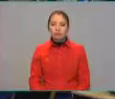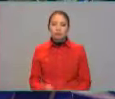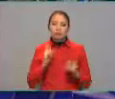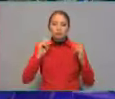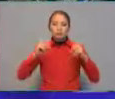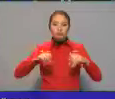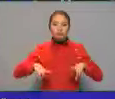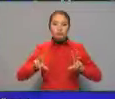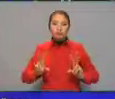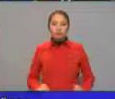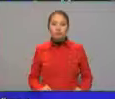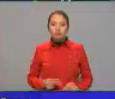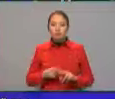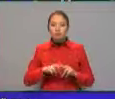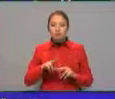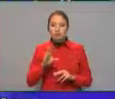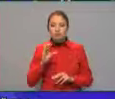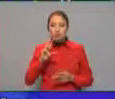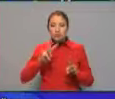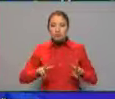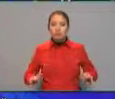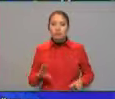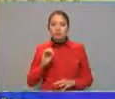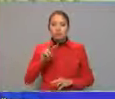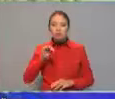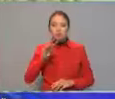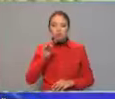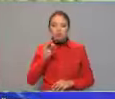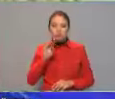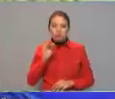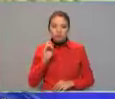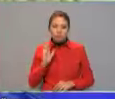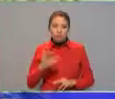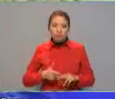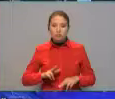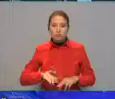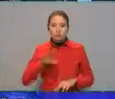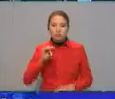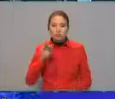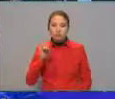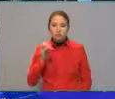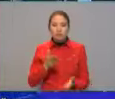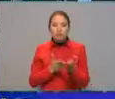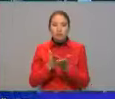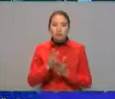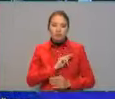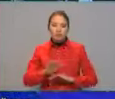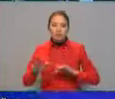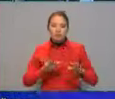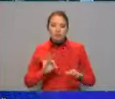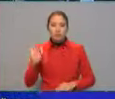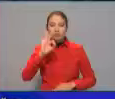Жиынға арнайы қатысқан Шымкент қаласының әкімі Ерлан Айтаханов қалалық кардиохирургиялық орталықта перфузология саласында атқарылып жатқан